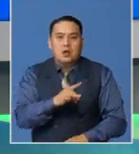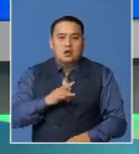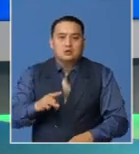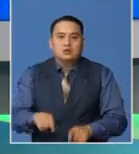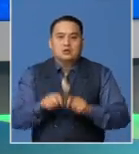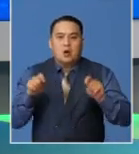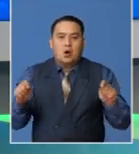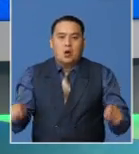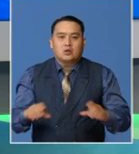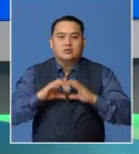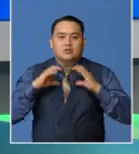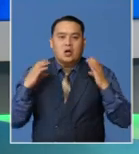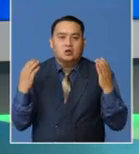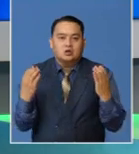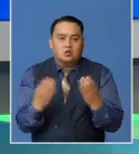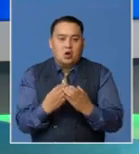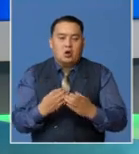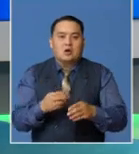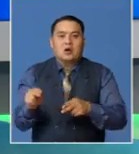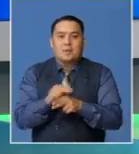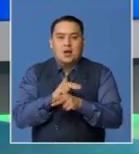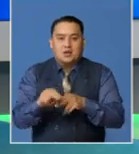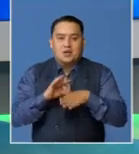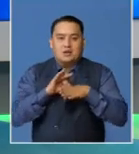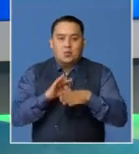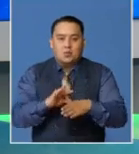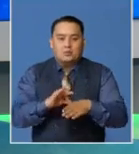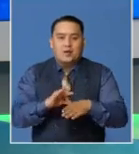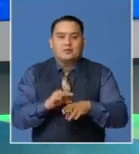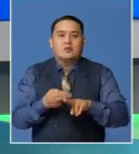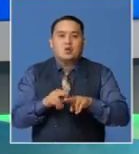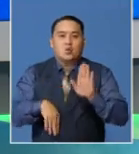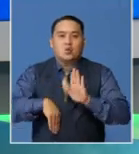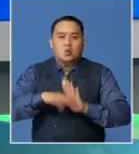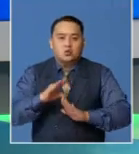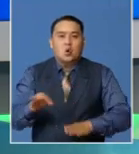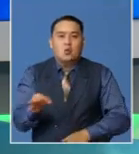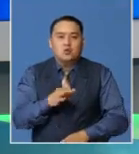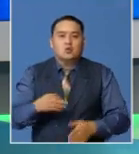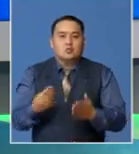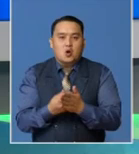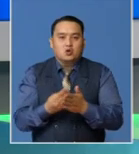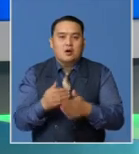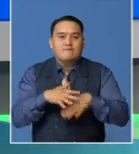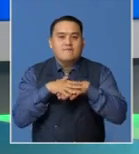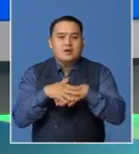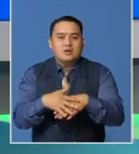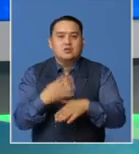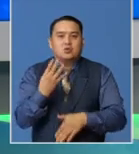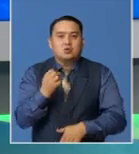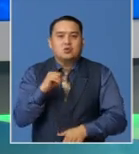состоялось торжественное открытие стадиона прошедшего капитальный ремонт на его улучшение из областного бюджета выделено свыше